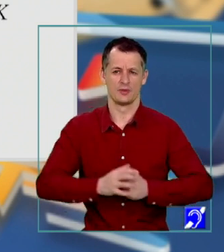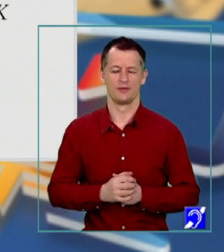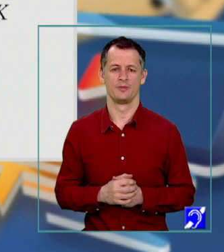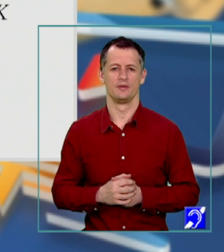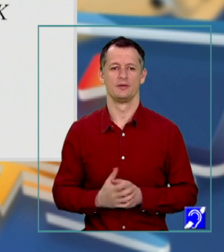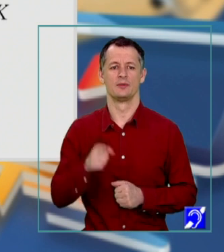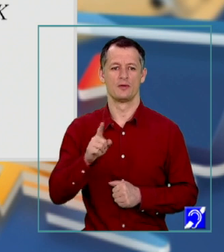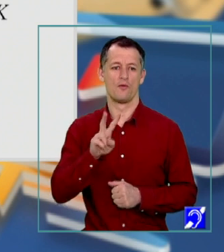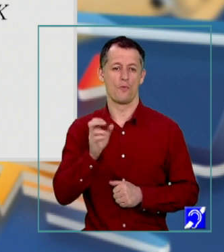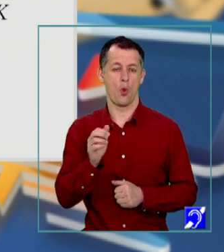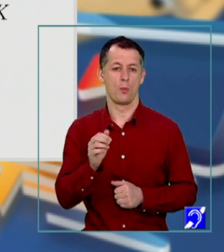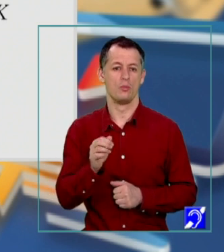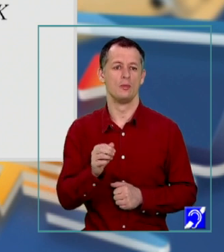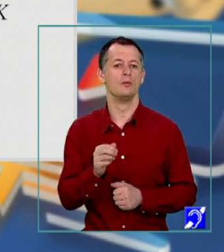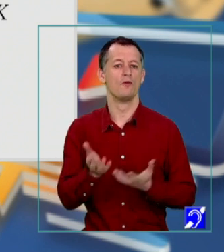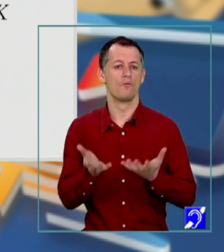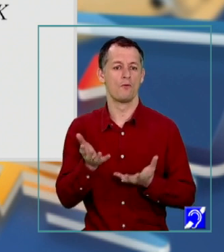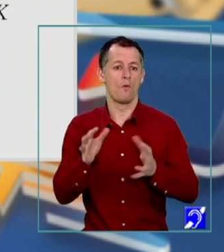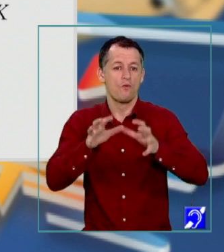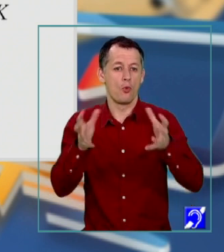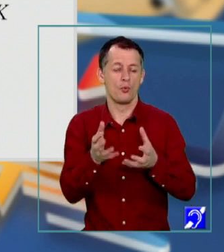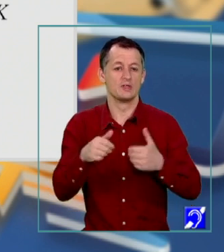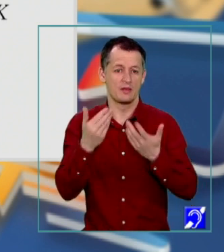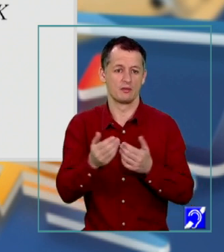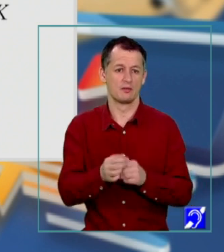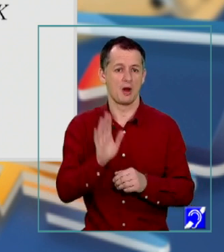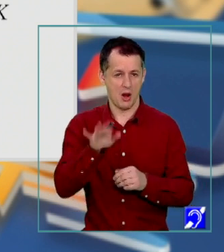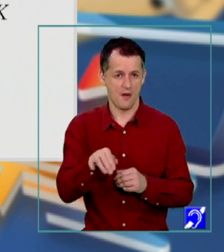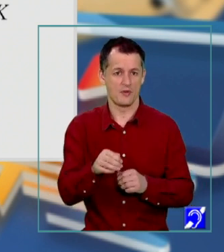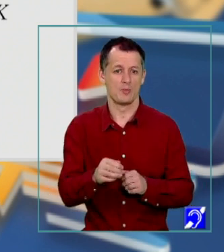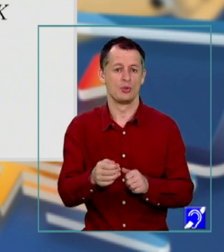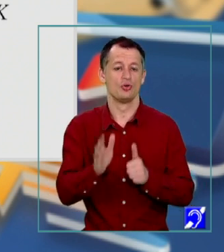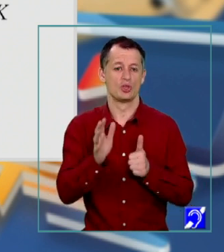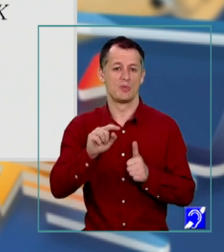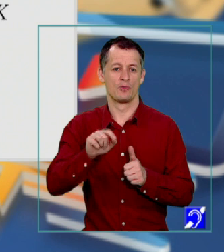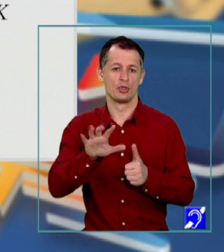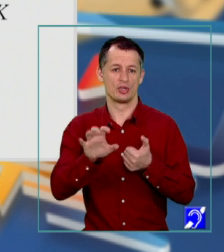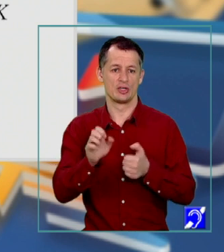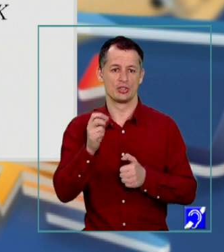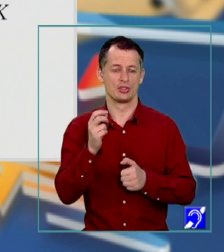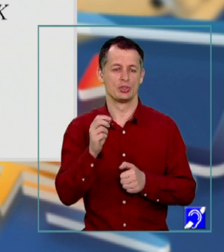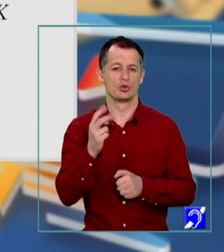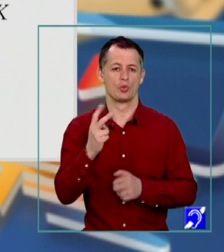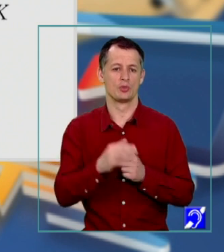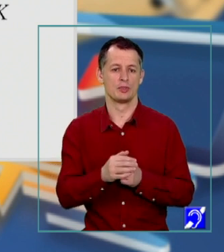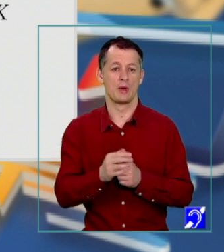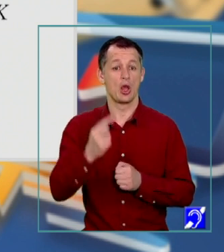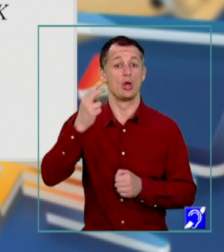este dat. Îl avem pe ecran. În plus, mai cunoaștem că presiunea este